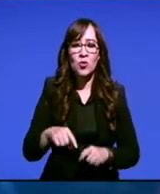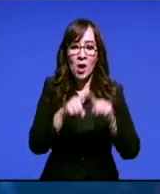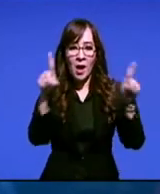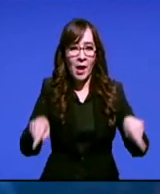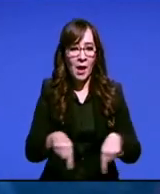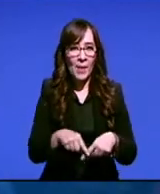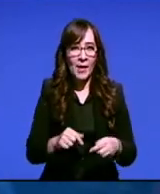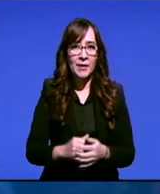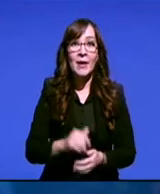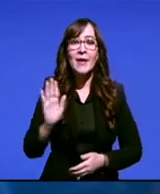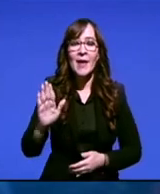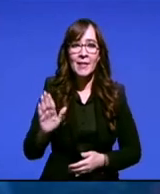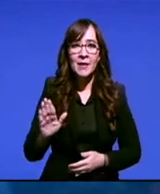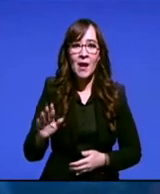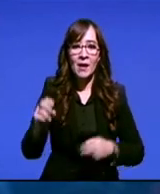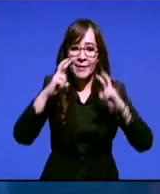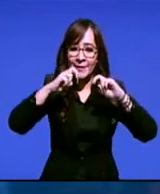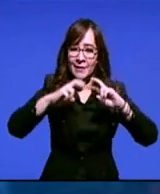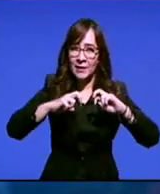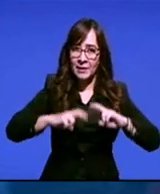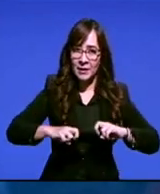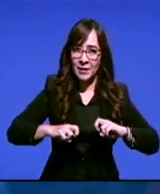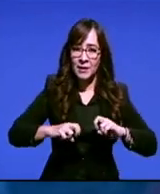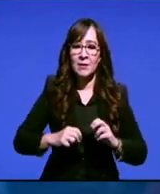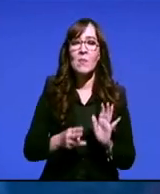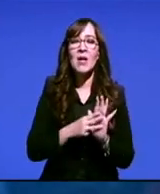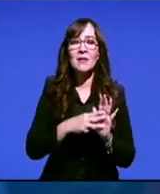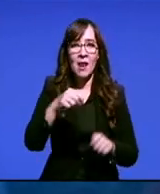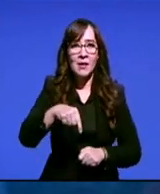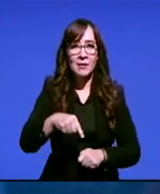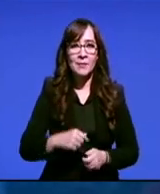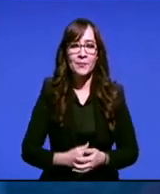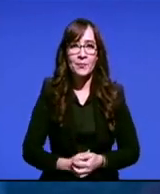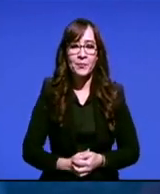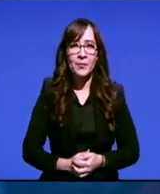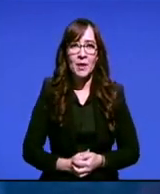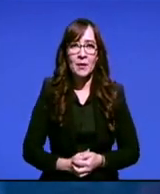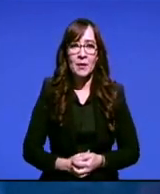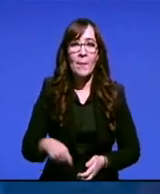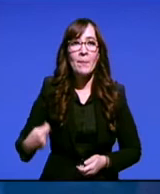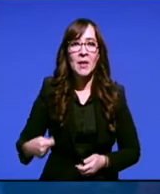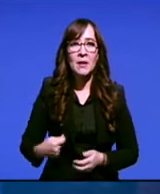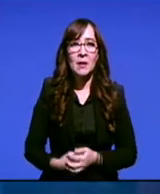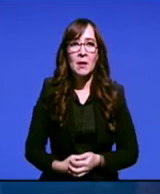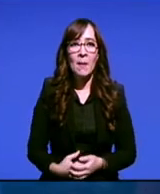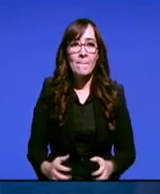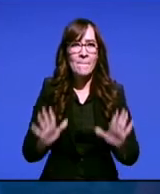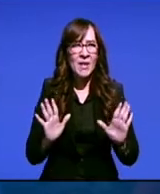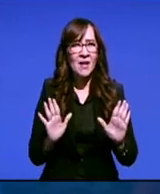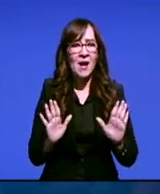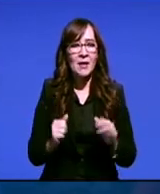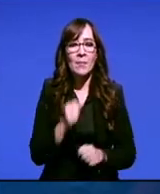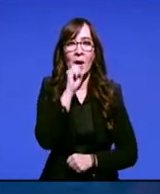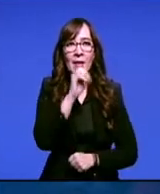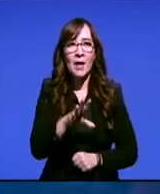bersama untuk meneliti lebih lanjut isi draft RUU Omnibus Law ini. Menko Polhukam menegaskan adanya kekeliruan dalam pengetikan